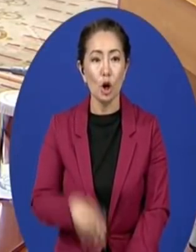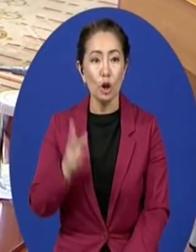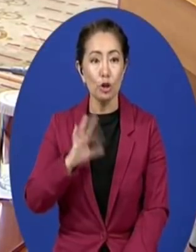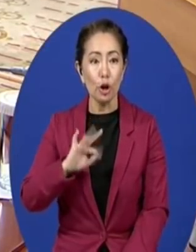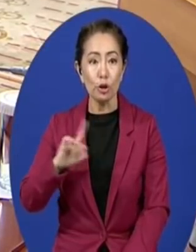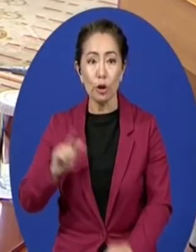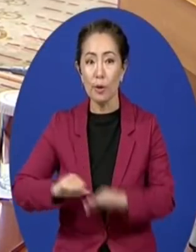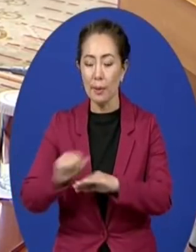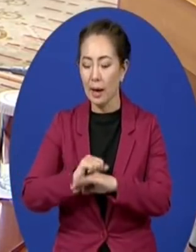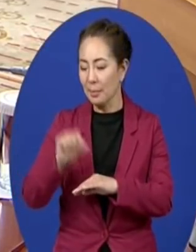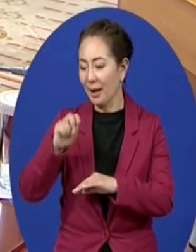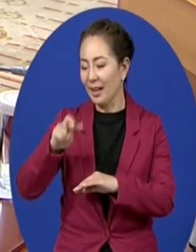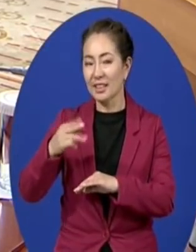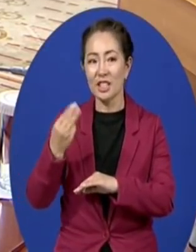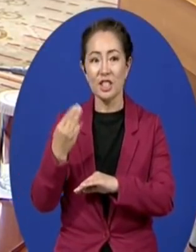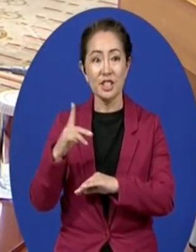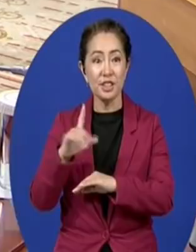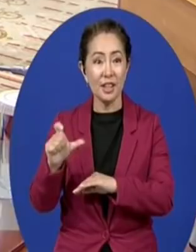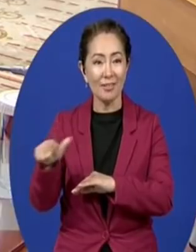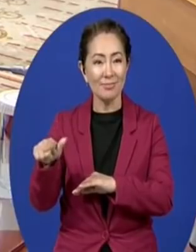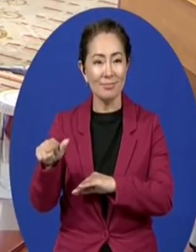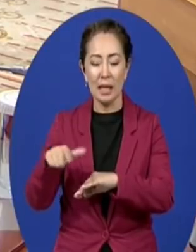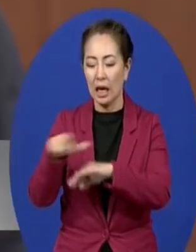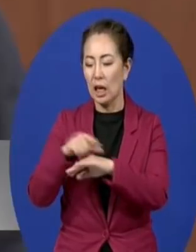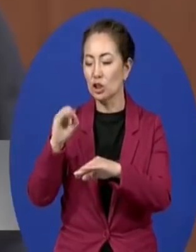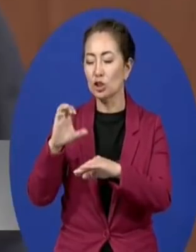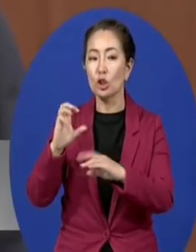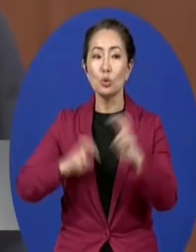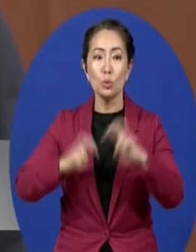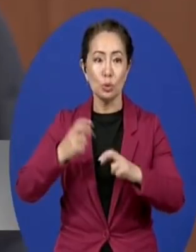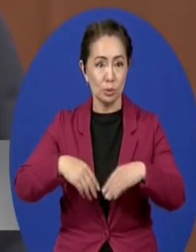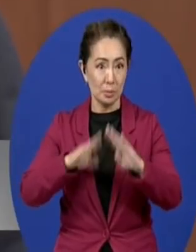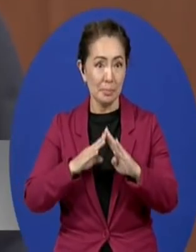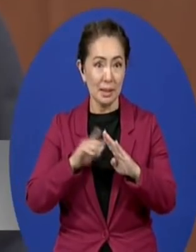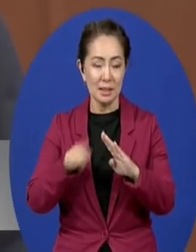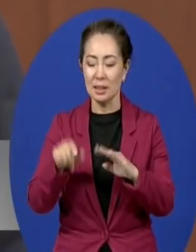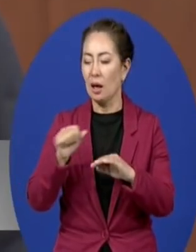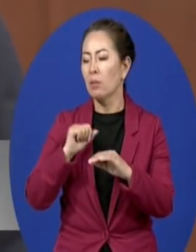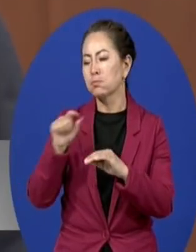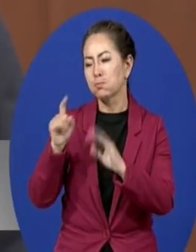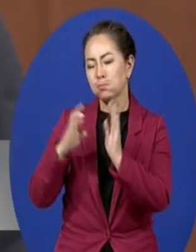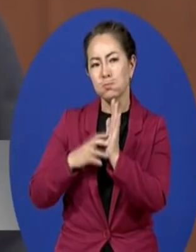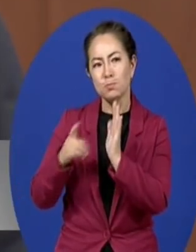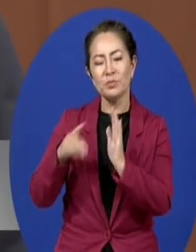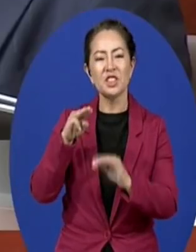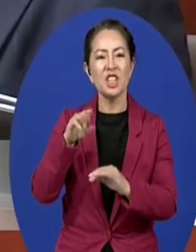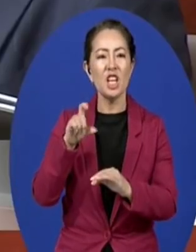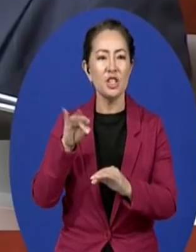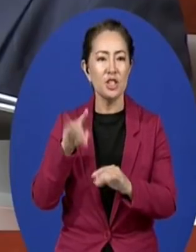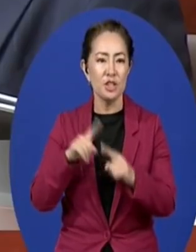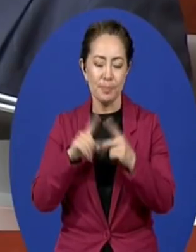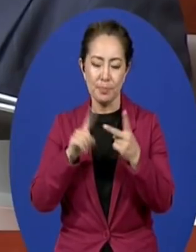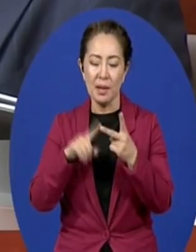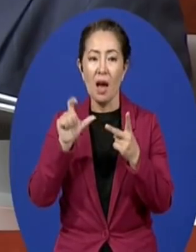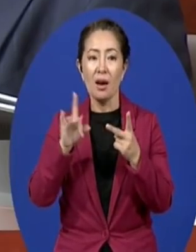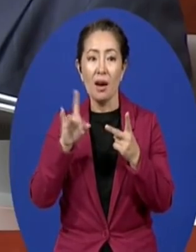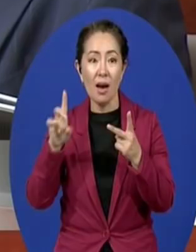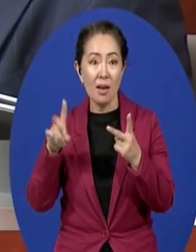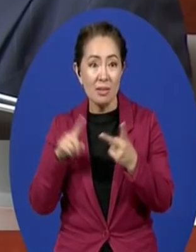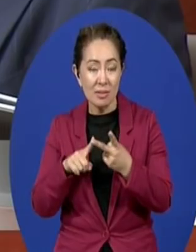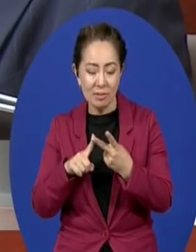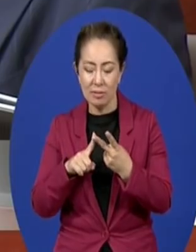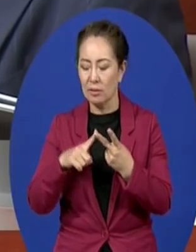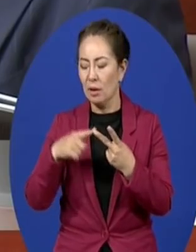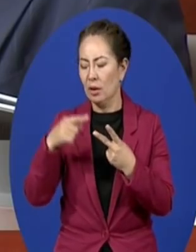Дорногой аймгийн Алтан Ширээ сумын нутагт газрын тосны боловсруулах үйлдвэр баригдаж байгаа. COVID-19 сар тахлын улмаас Тэнжин ирээний бомбод бүгд найрамдах нэгдгэх улсаас